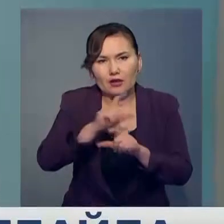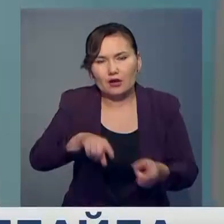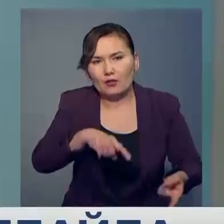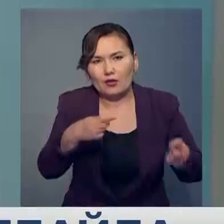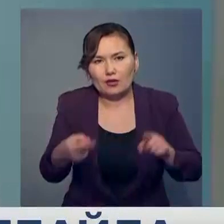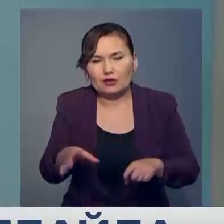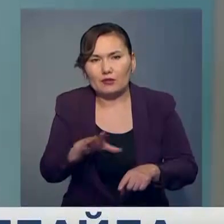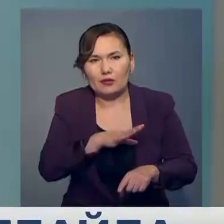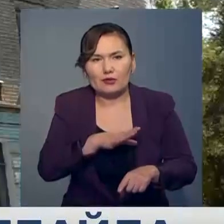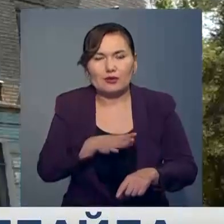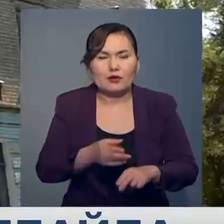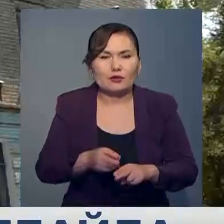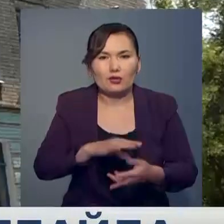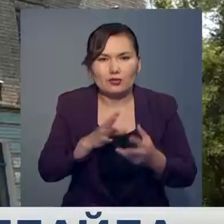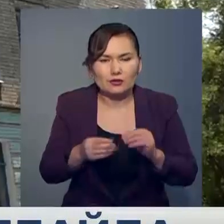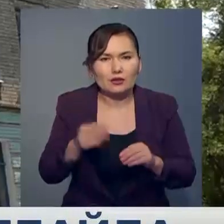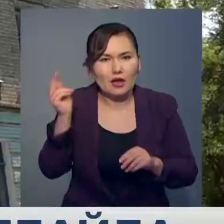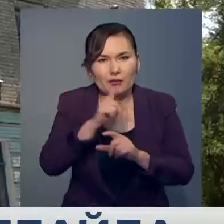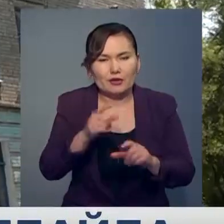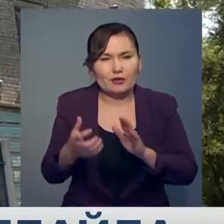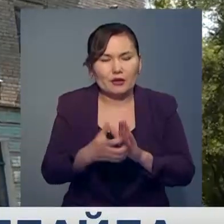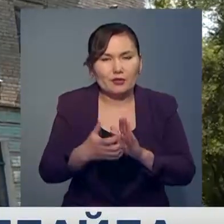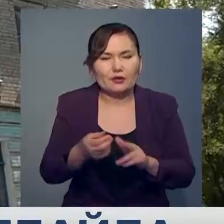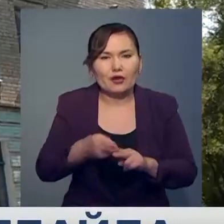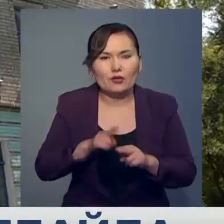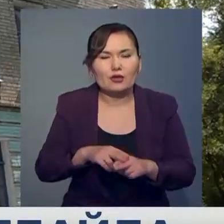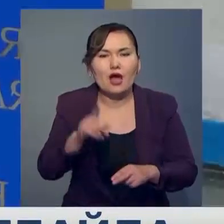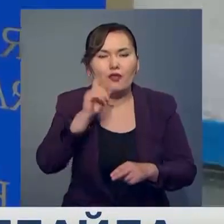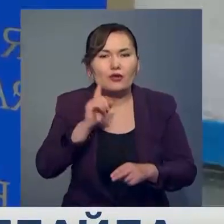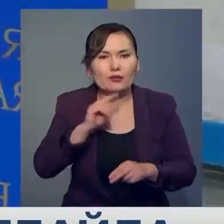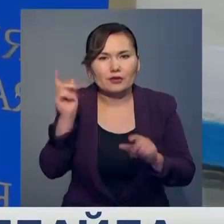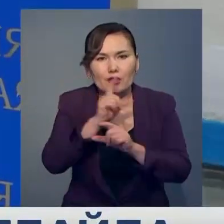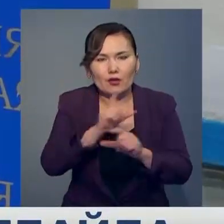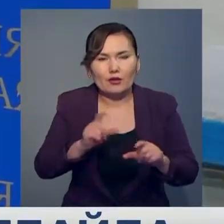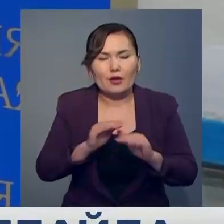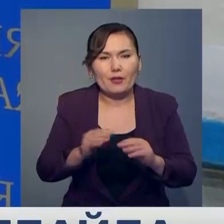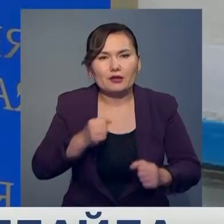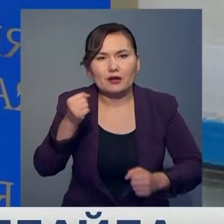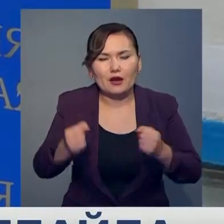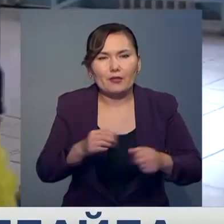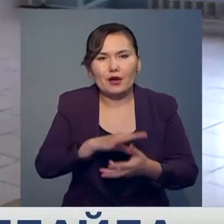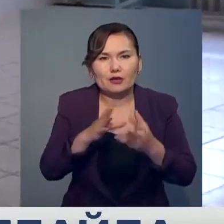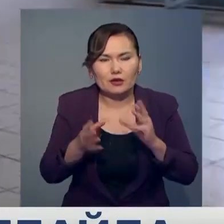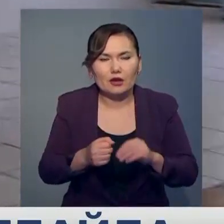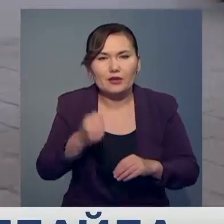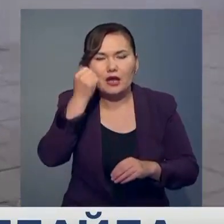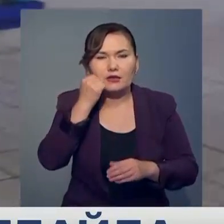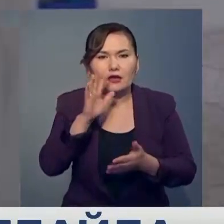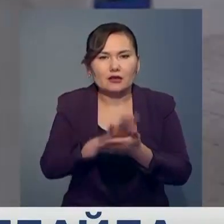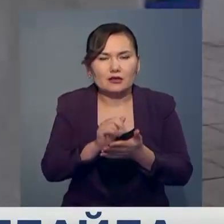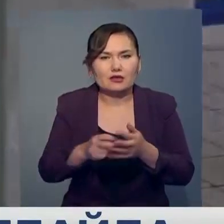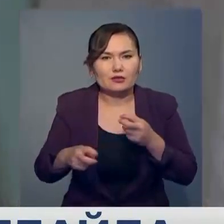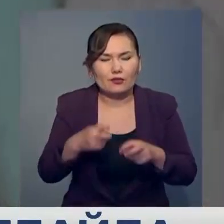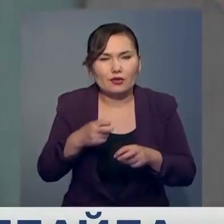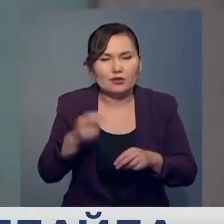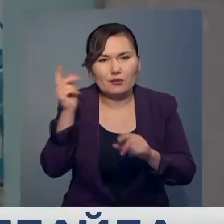баланы ата-аналары шығарып алды. Егер аталған екі мектеп басқа нысандарға уақытша орналасса, нөмірі 31-ші мектепте балалар апатты орында білім алып жатыр.